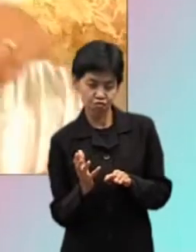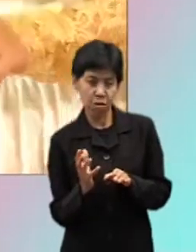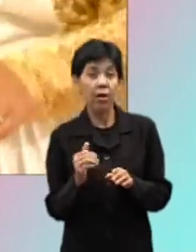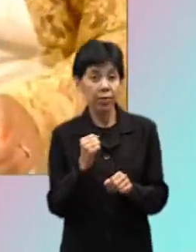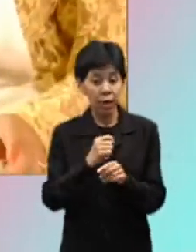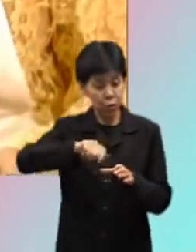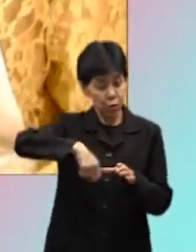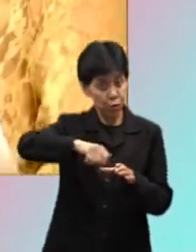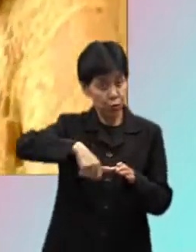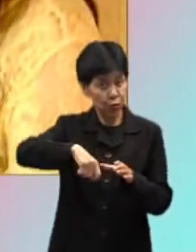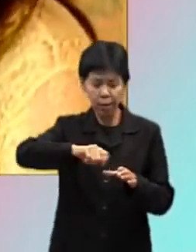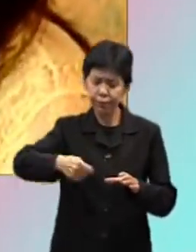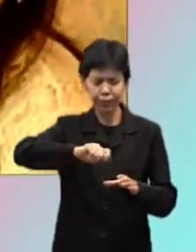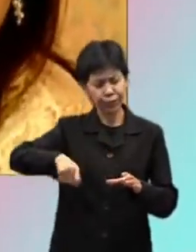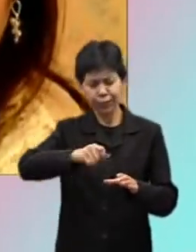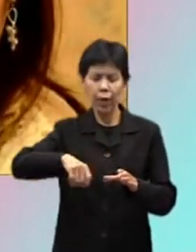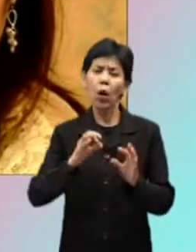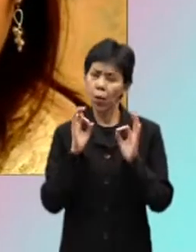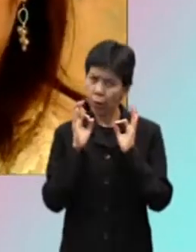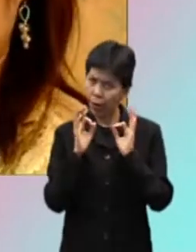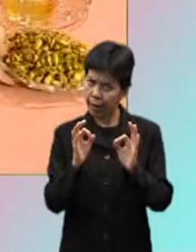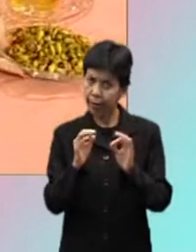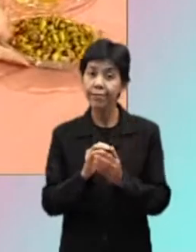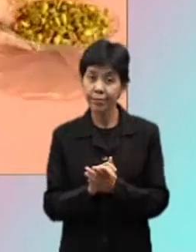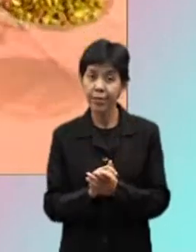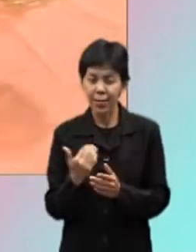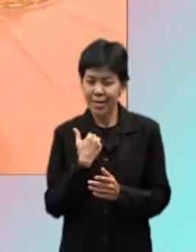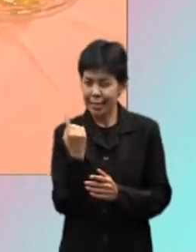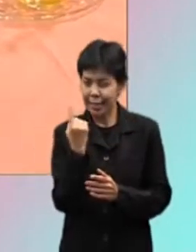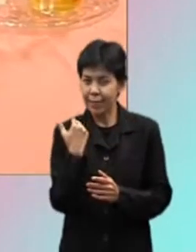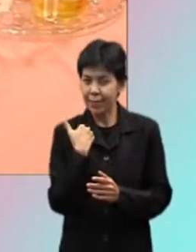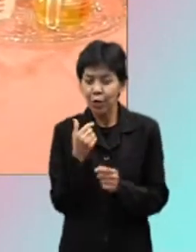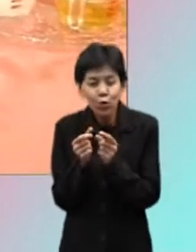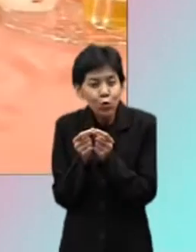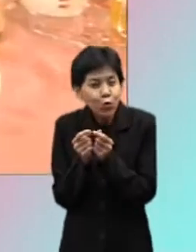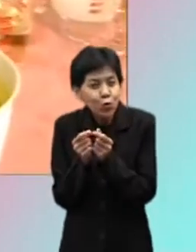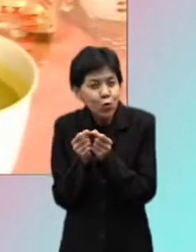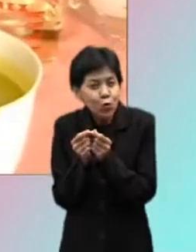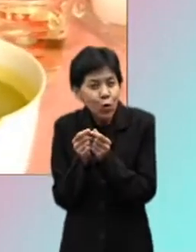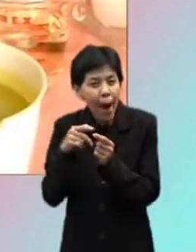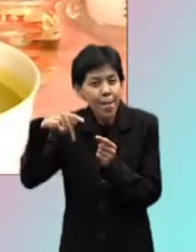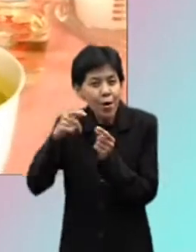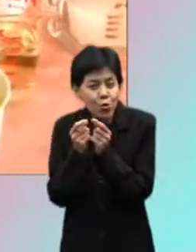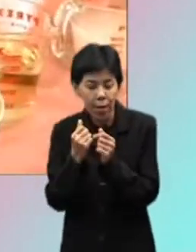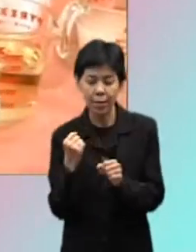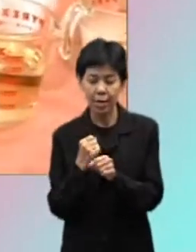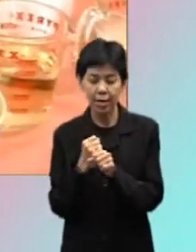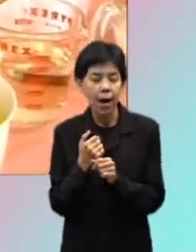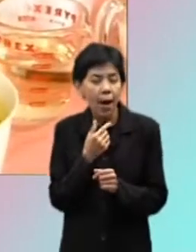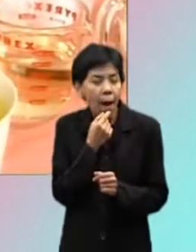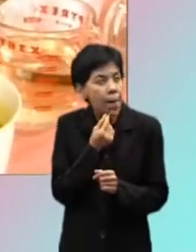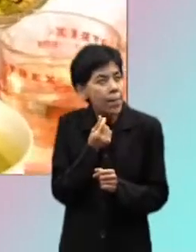ราคนทุกสิ่งทุกอย่างเรียบร้อยแล้วนะคะเราก็ใส่ส่วนผสมอีกอย่างนึงคือถั่วพิสตาชิโอนะคะเพื่อให้เกิดความมันนะ